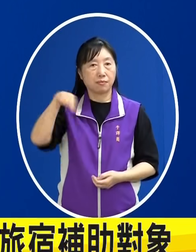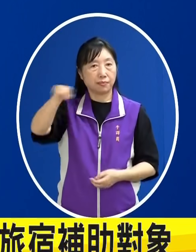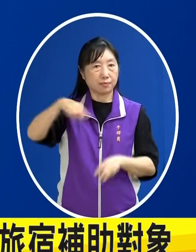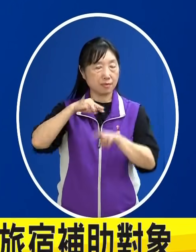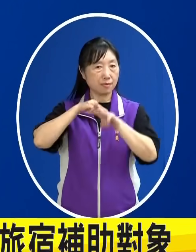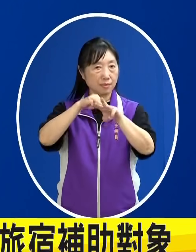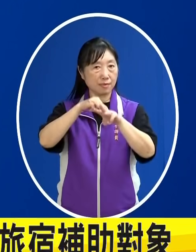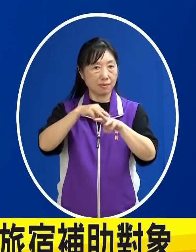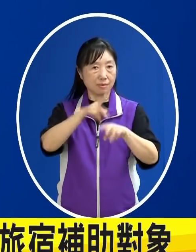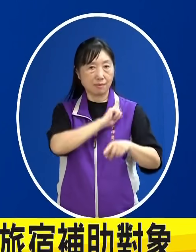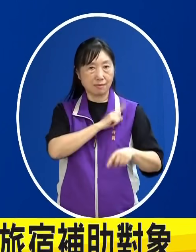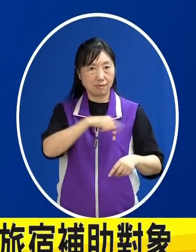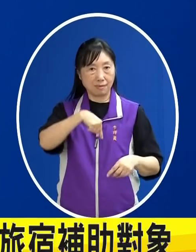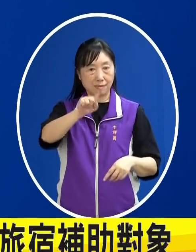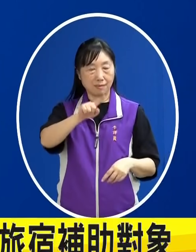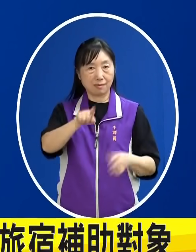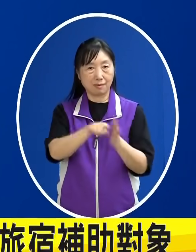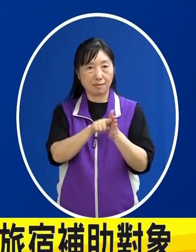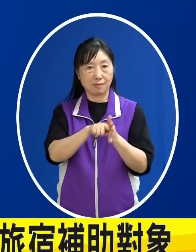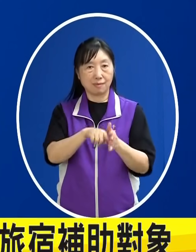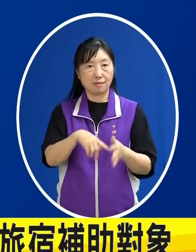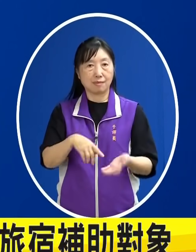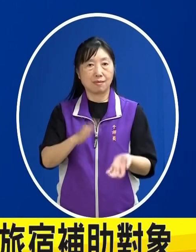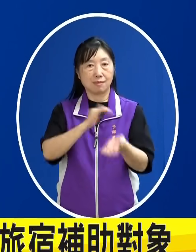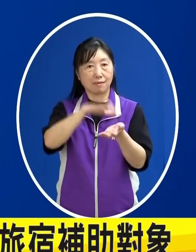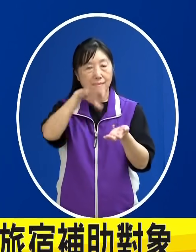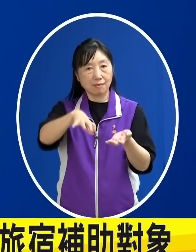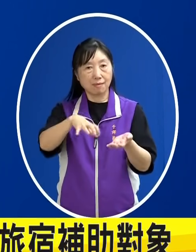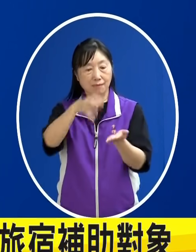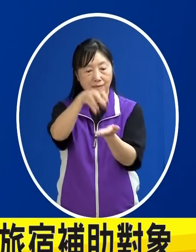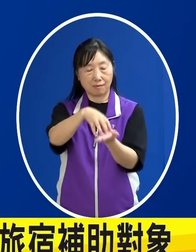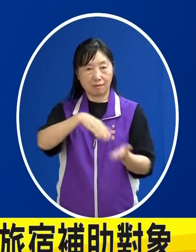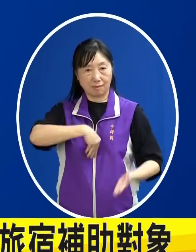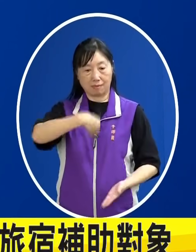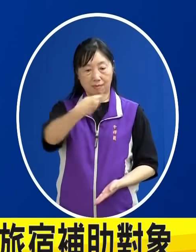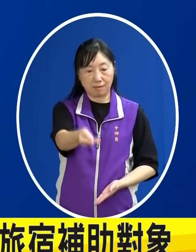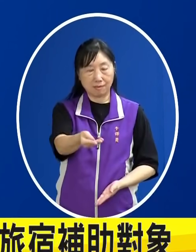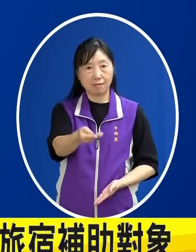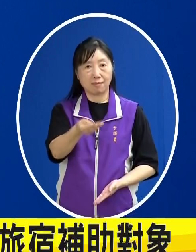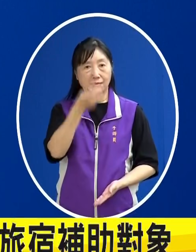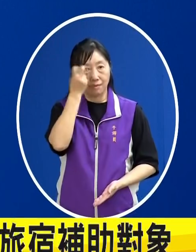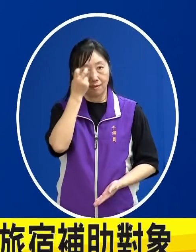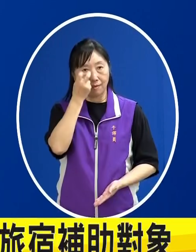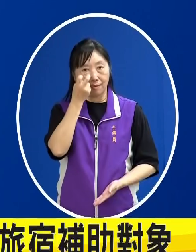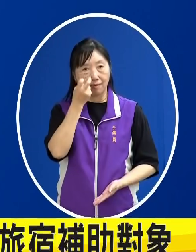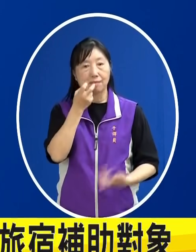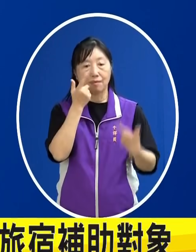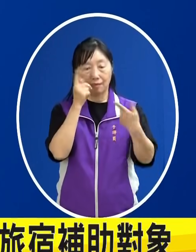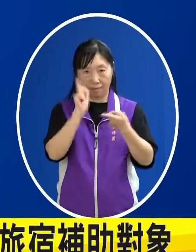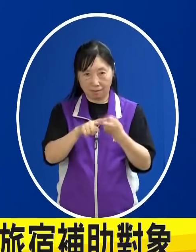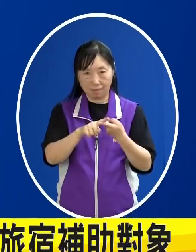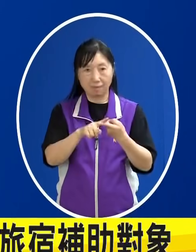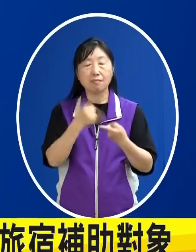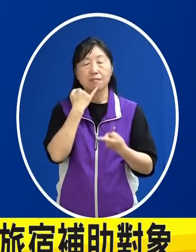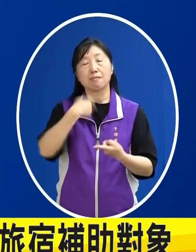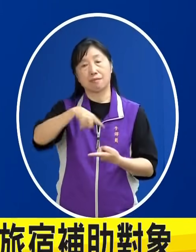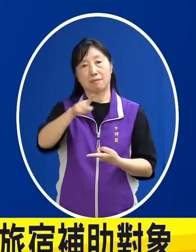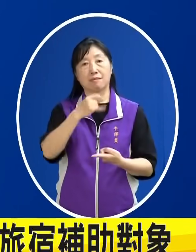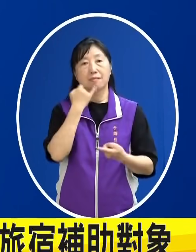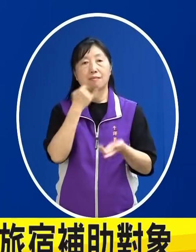些证件还有各医疗院所开立的文件就可以办理非常的简